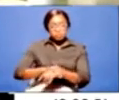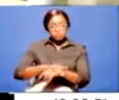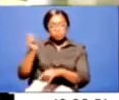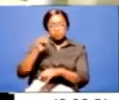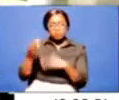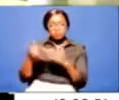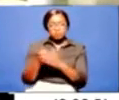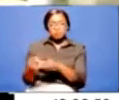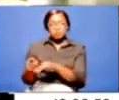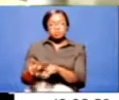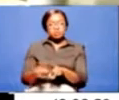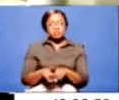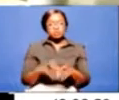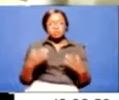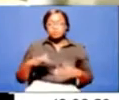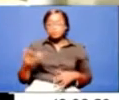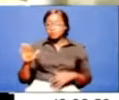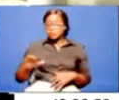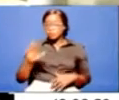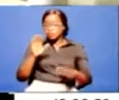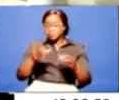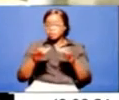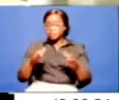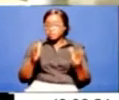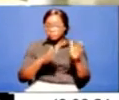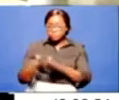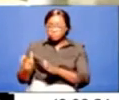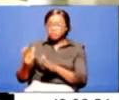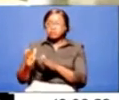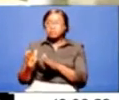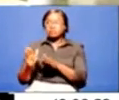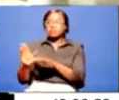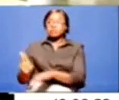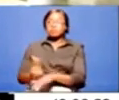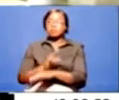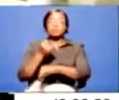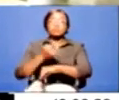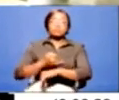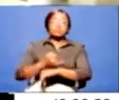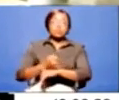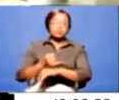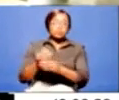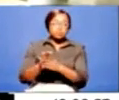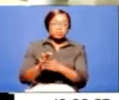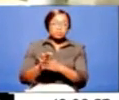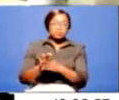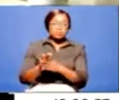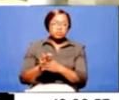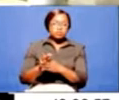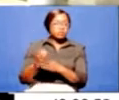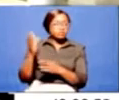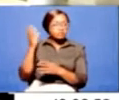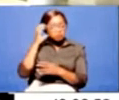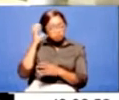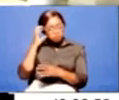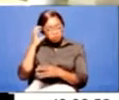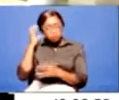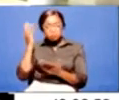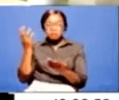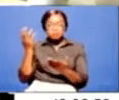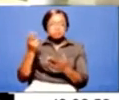watu ambao kwa area hiyo wakulima wajipange kutumia institute kupata masomo ya kuweka kama samaki aina